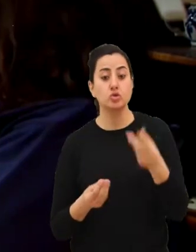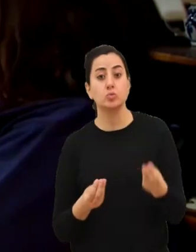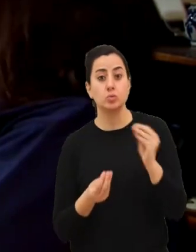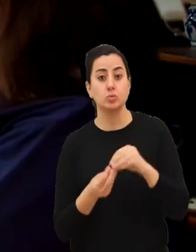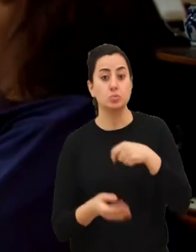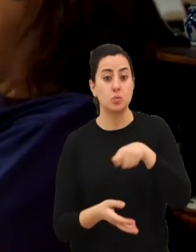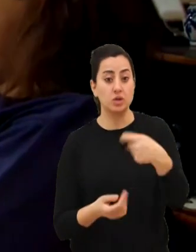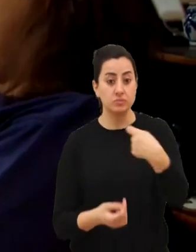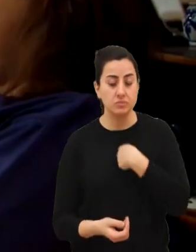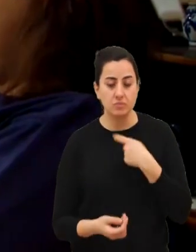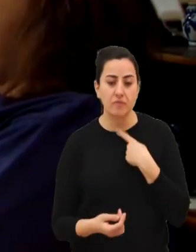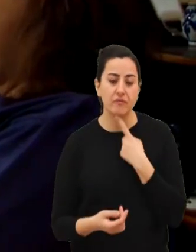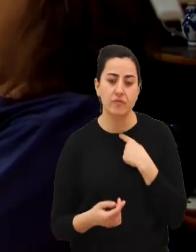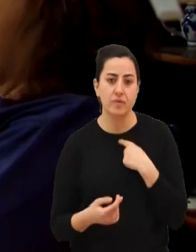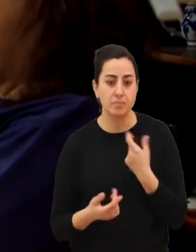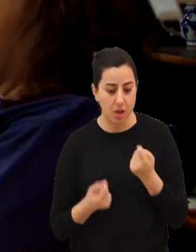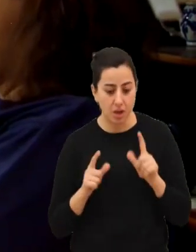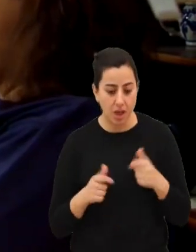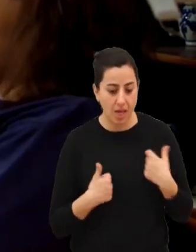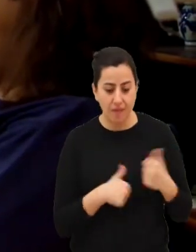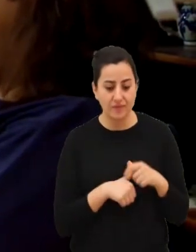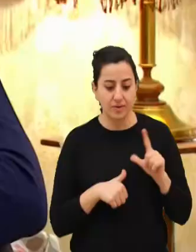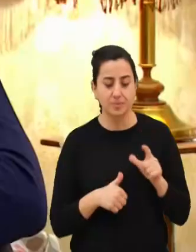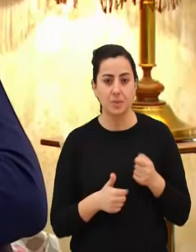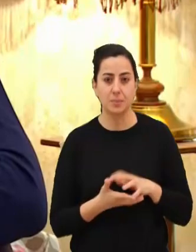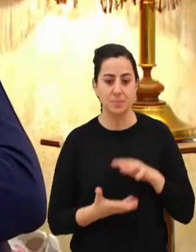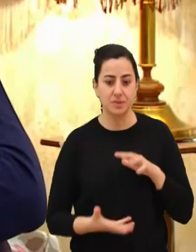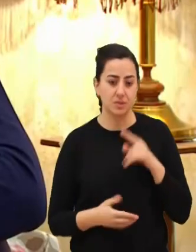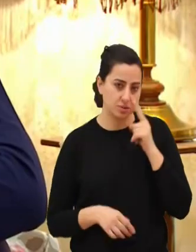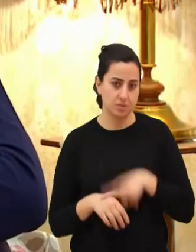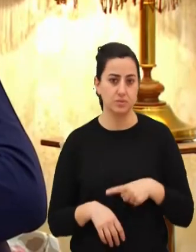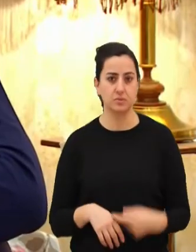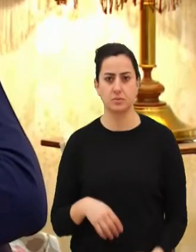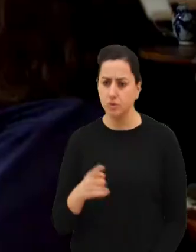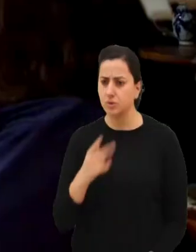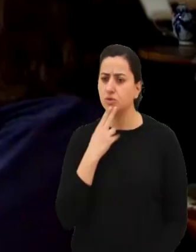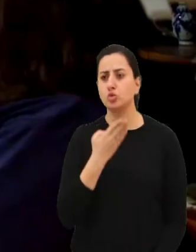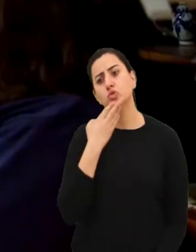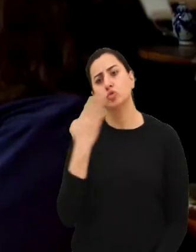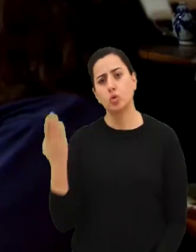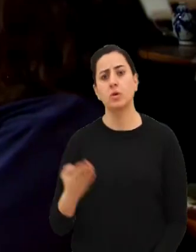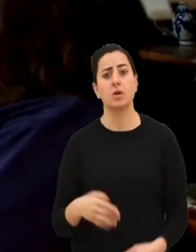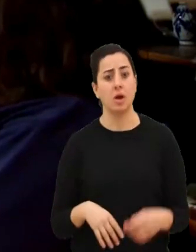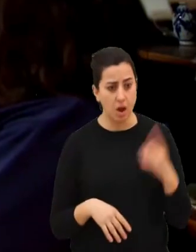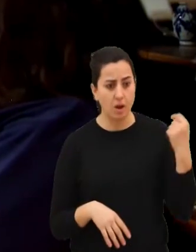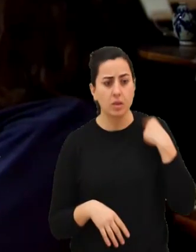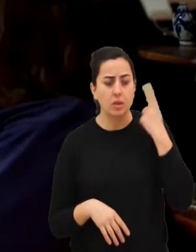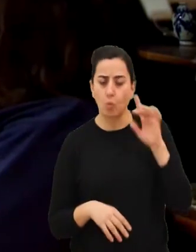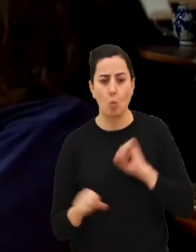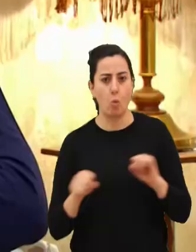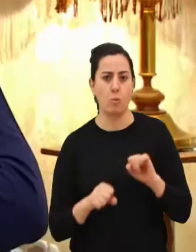deyince... Bize de para lazım, evleneceğiz yani. E söyleseydin ya Gülden'e. Oldu. Çok dinledi ya